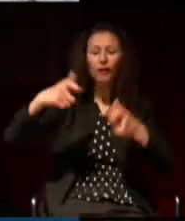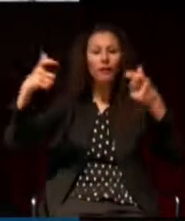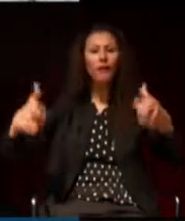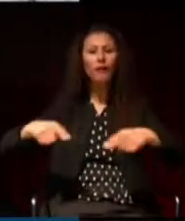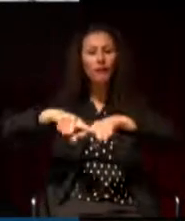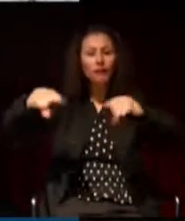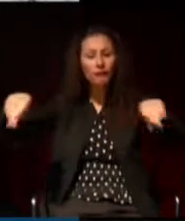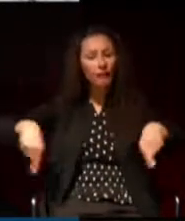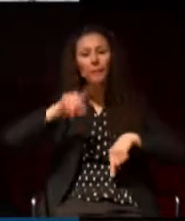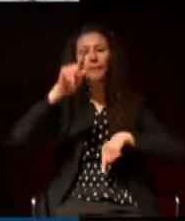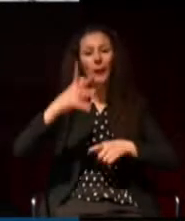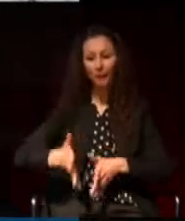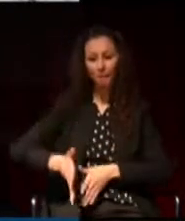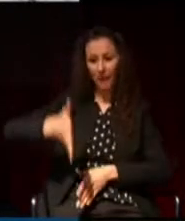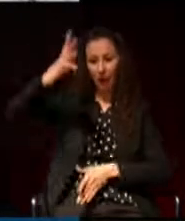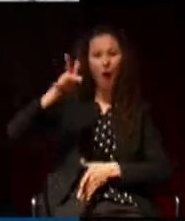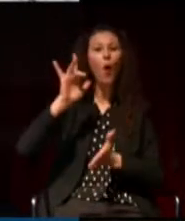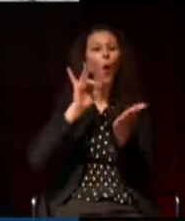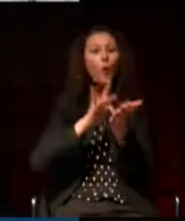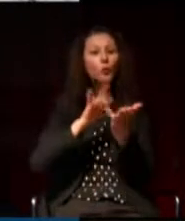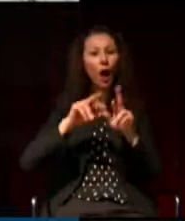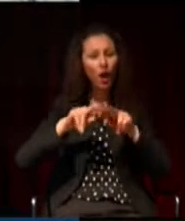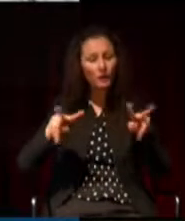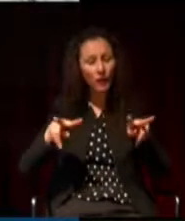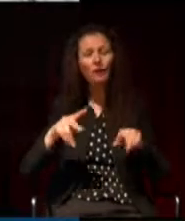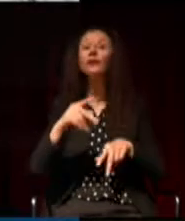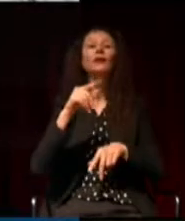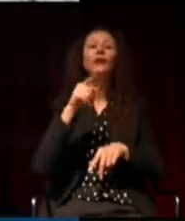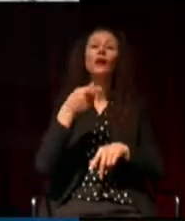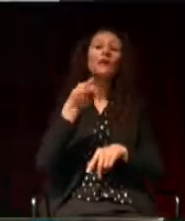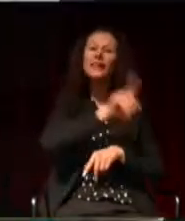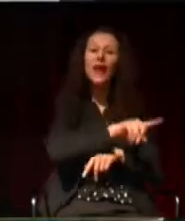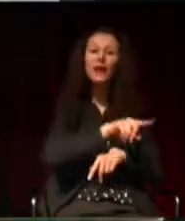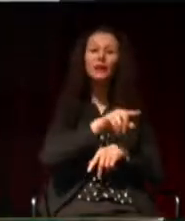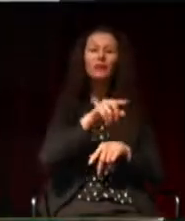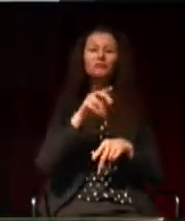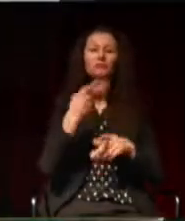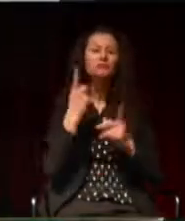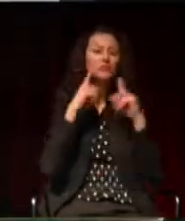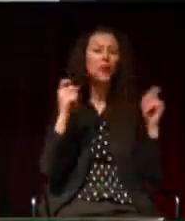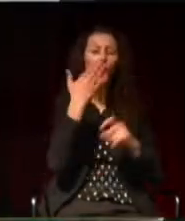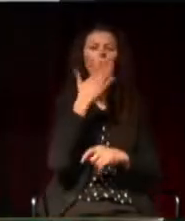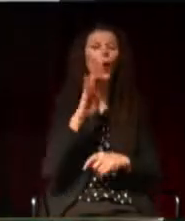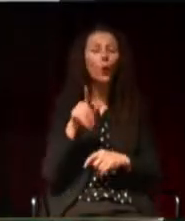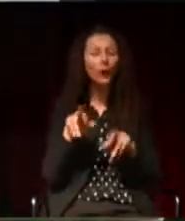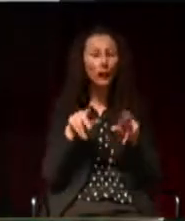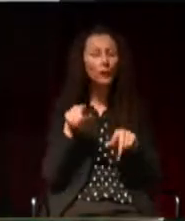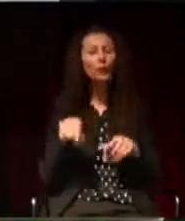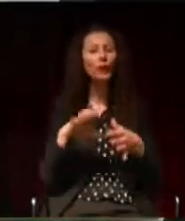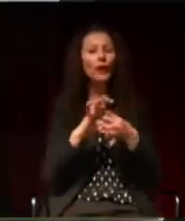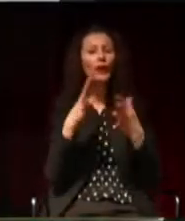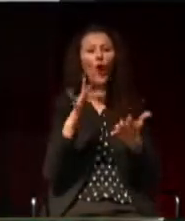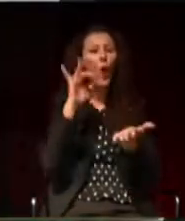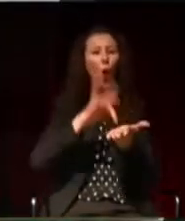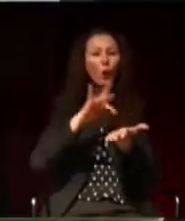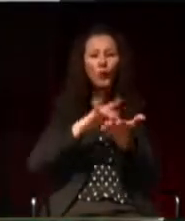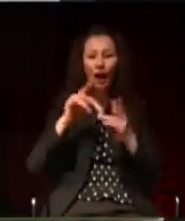parsellerde bir bina orta hasarlı, diğeri hasarsız çıkmış. Bununla ilgili orta hasarlının